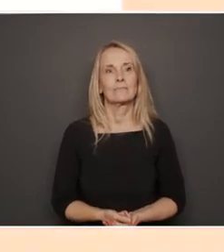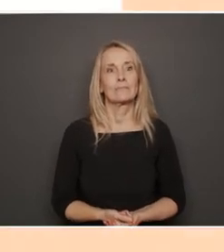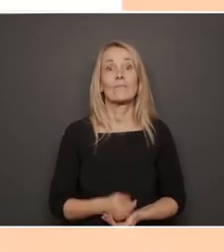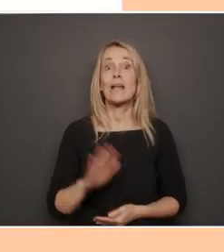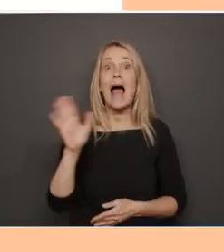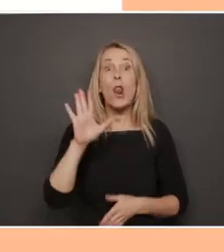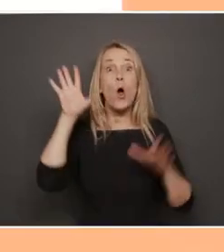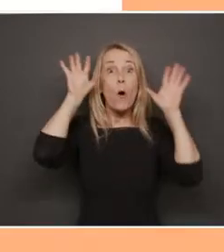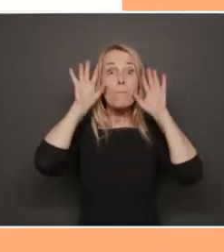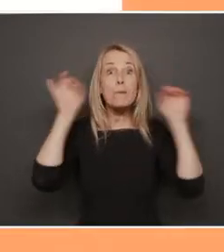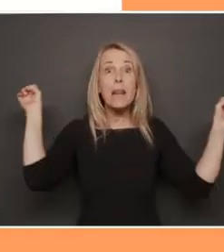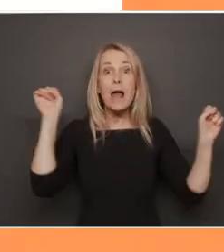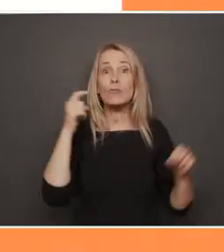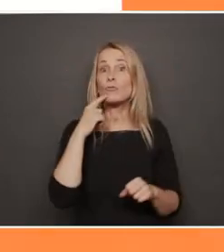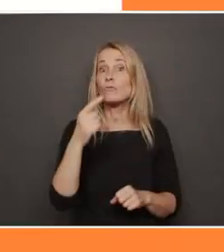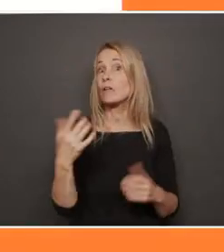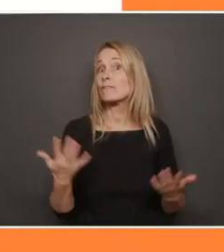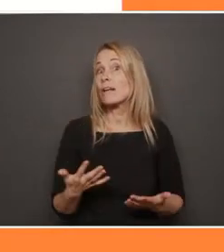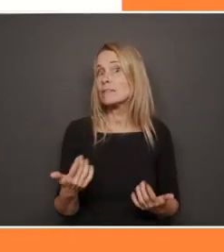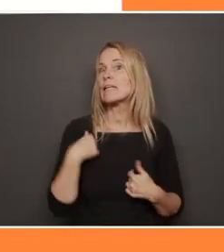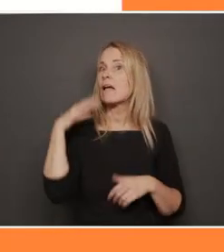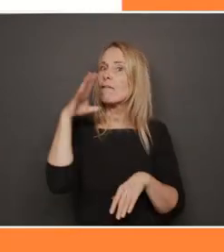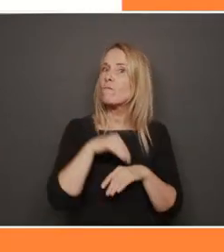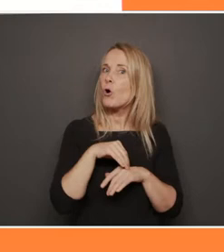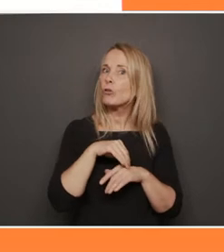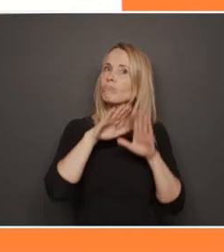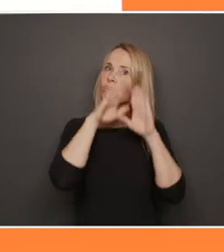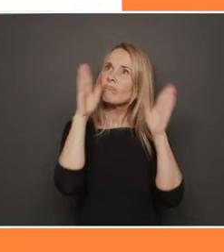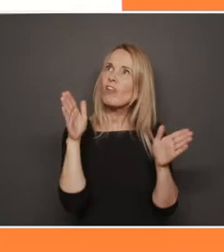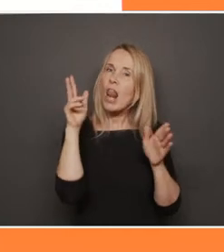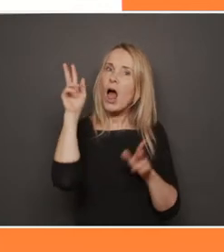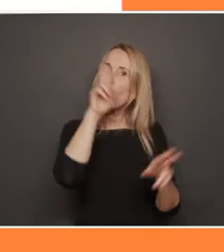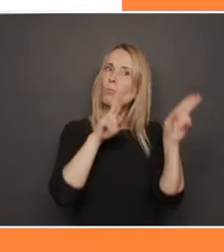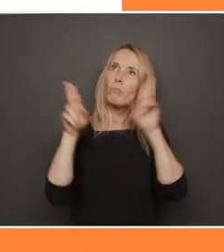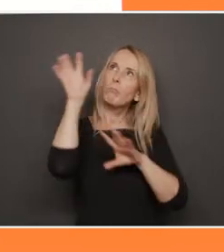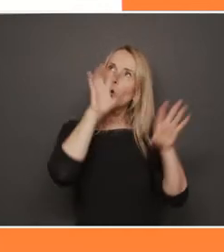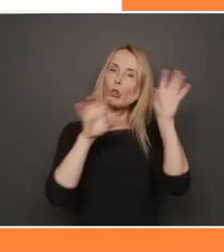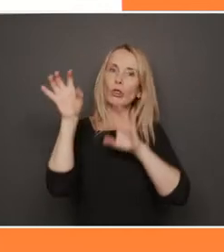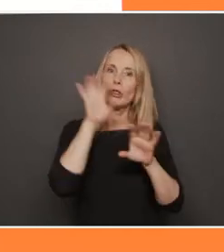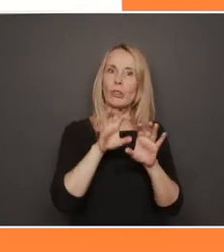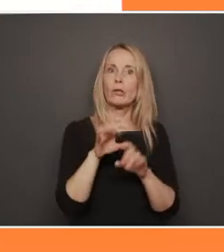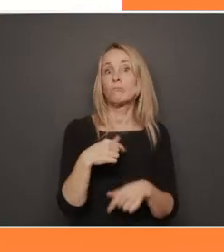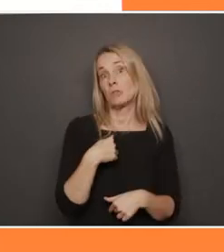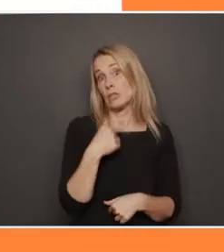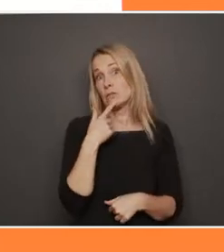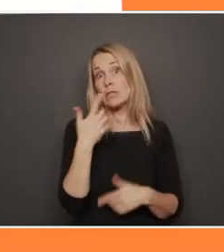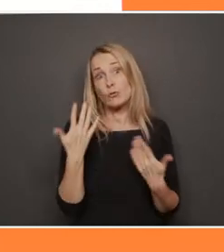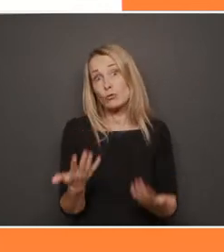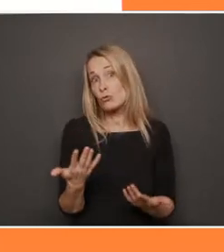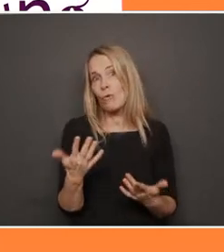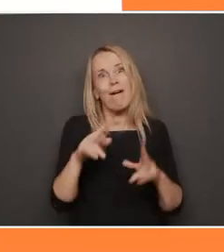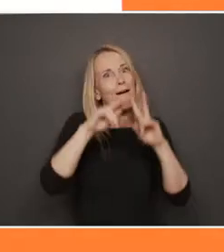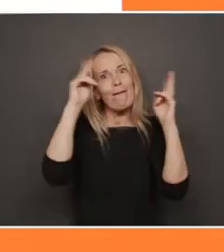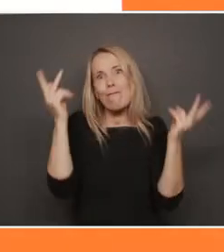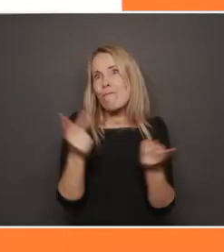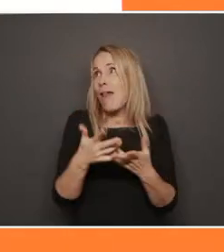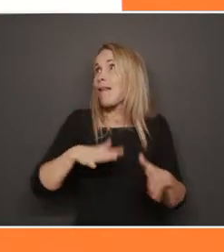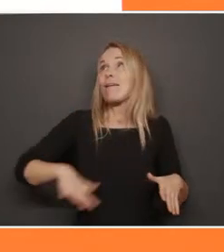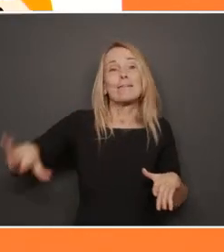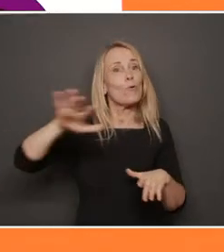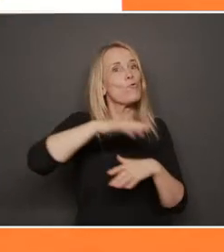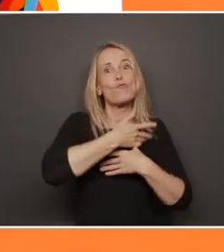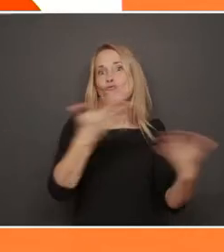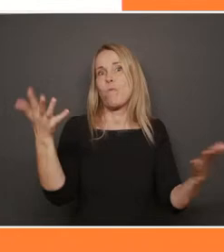Pippi Langstrumpf sagt, sie wohnt in der Villa Kunterbunt. Wir sagen, die ganze Welt, auf der wir wohnen,